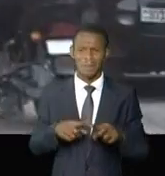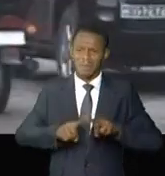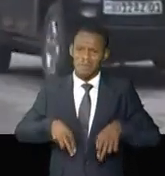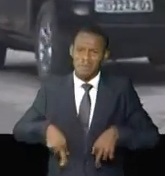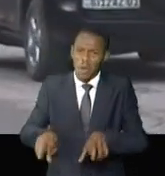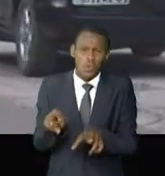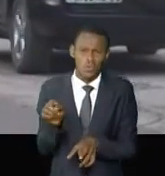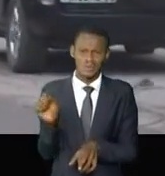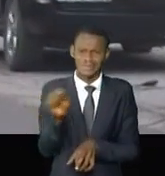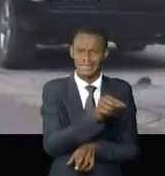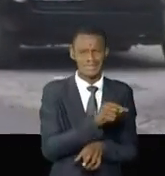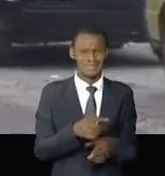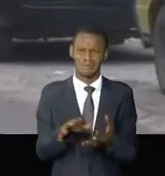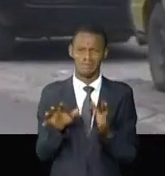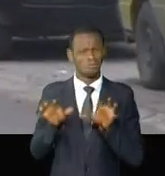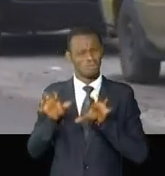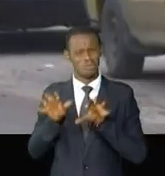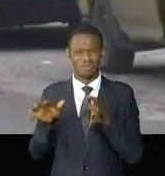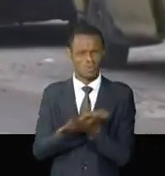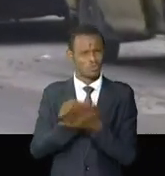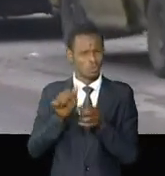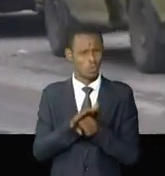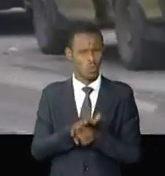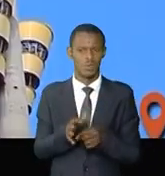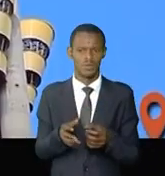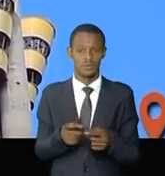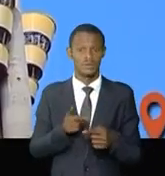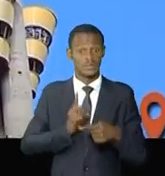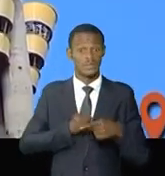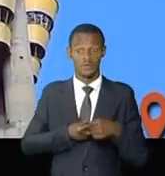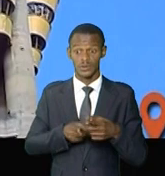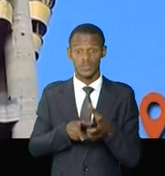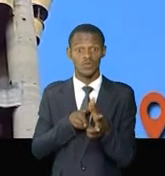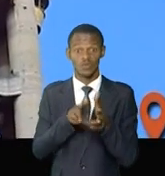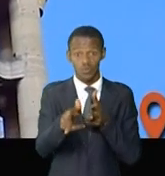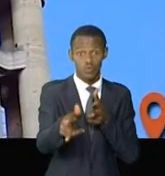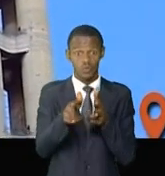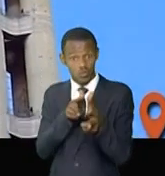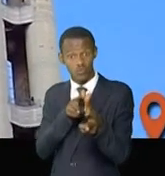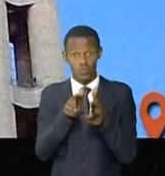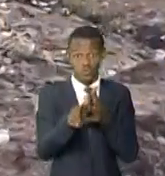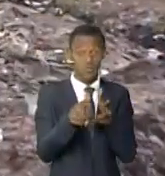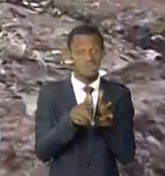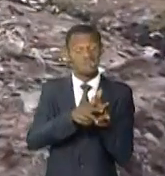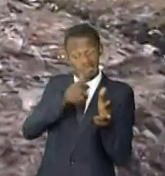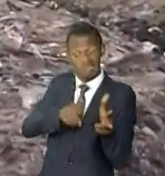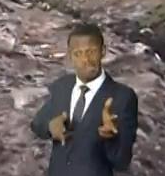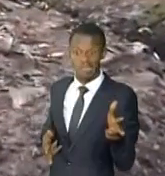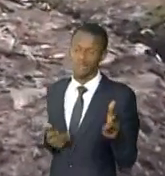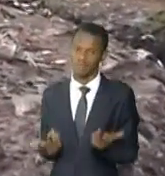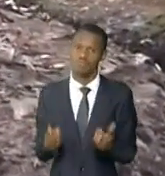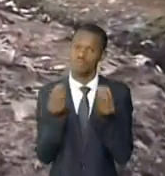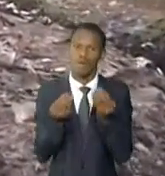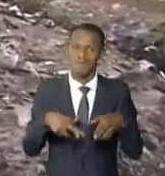pour conséquence des nids de poules qui créent des embouteillages monstres. Le district du Mouamba en fait aussi partie. C'est dans le souci